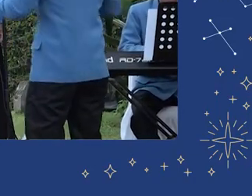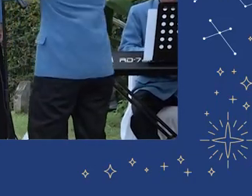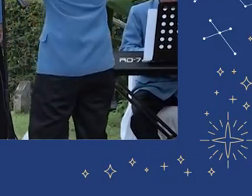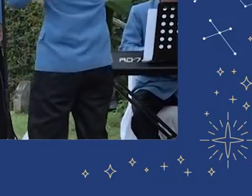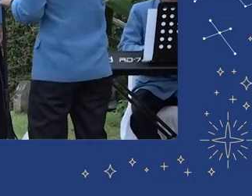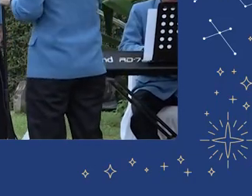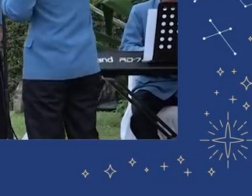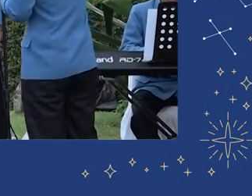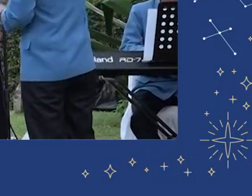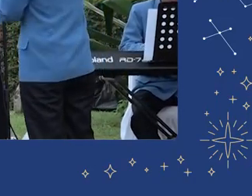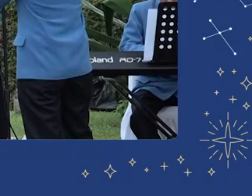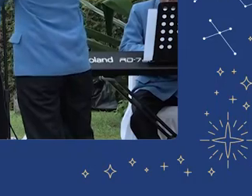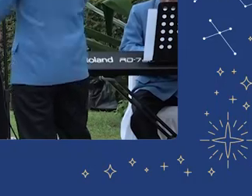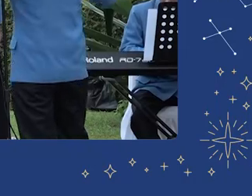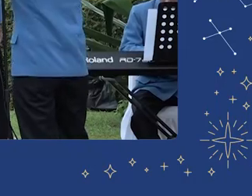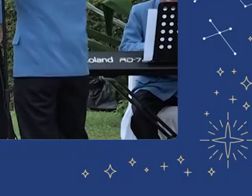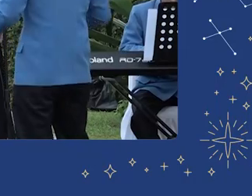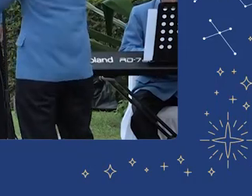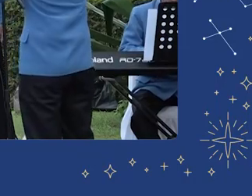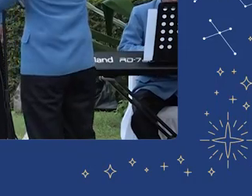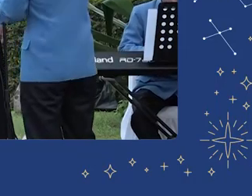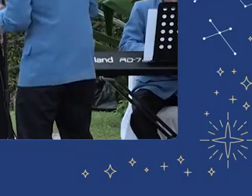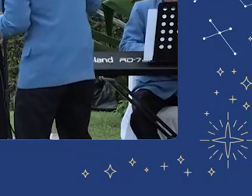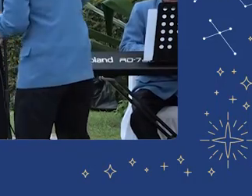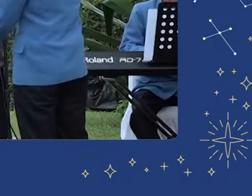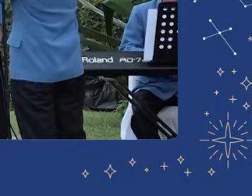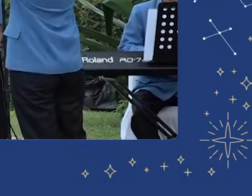yang berbeda pastikan kau mencoba